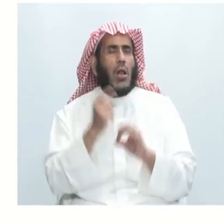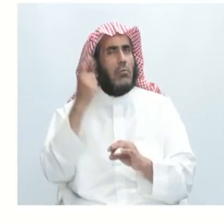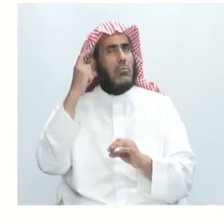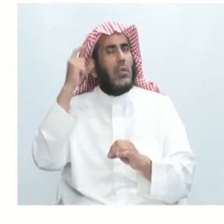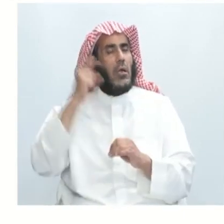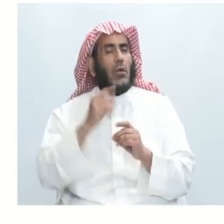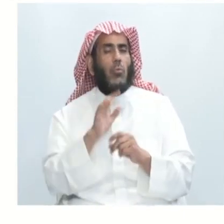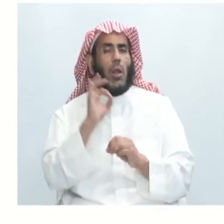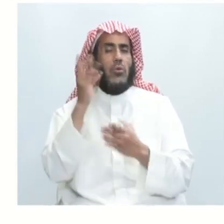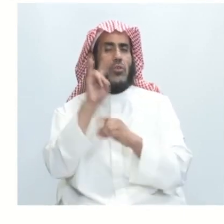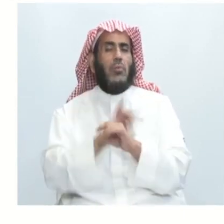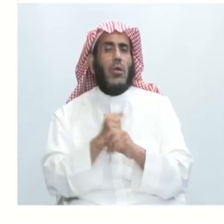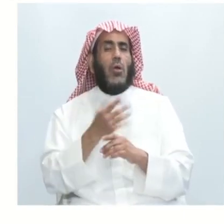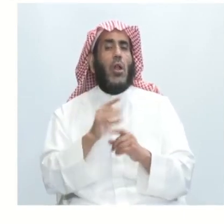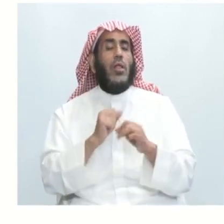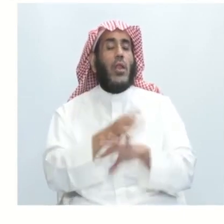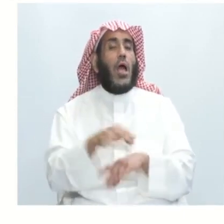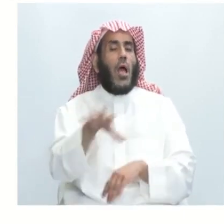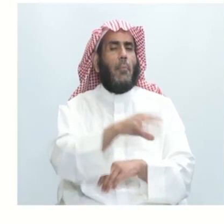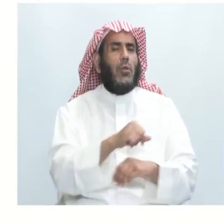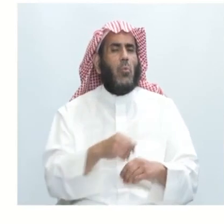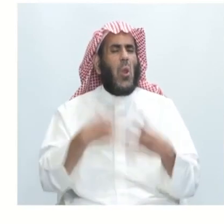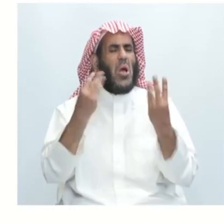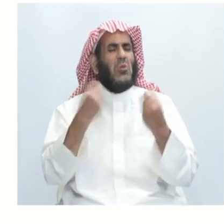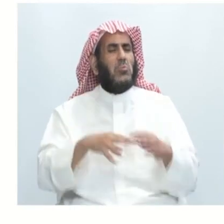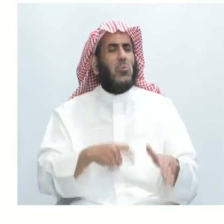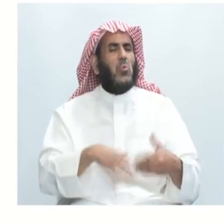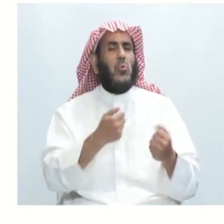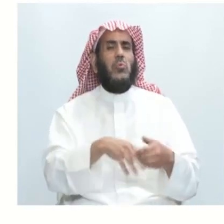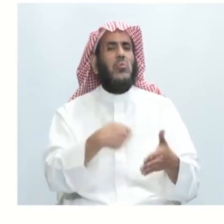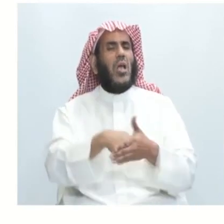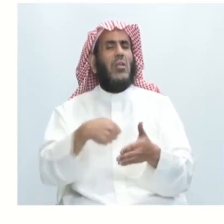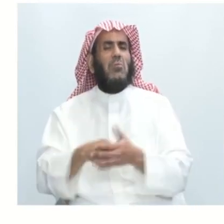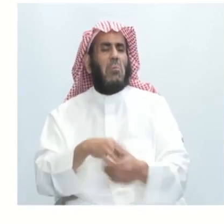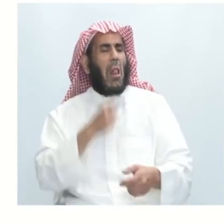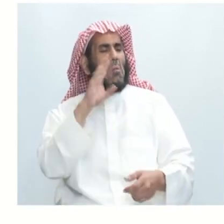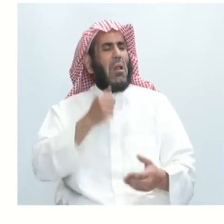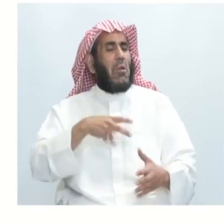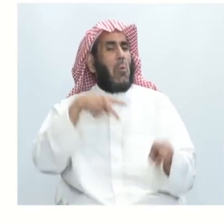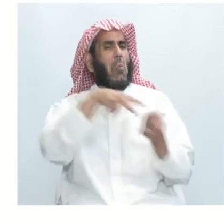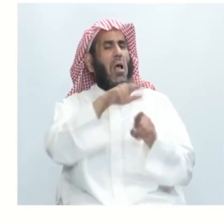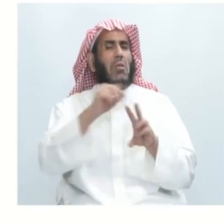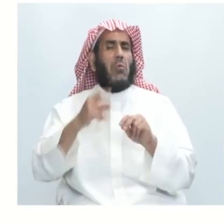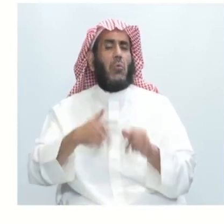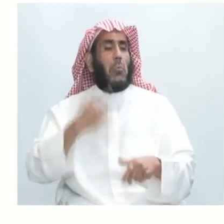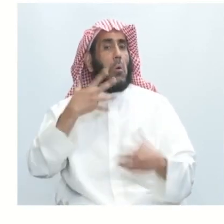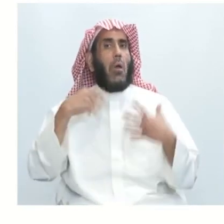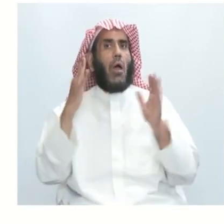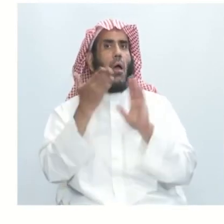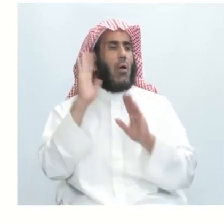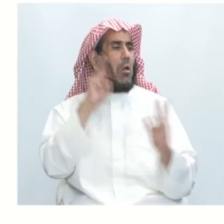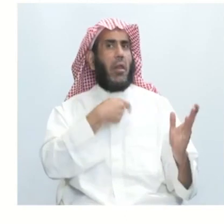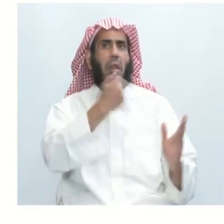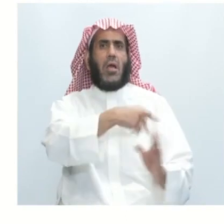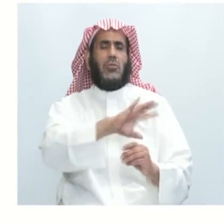بالله من الشيطان الرجيم يا ايها الذين امنوا لا تبطلوا صدقاتكم بالمن والاذى كالذي ينفق ماله رءاء الناس ولا